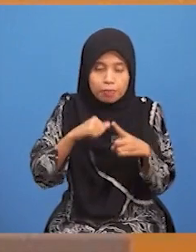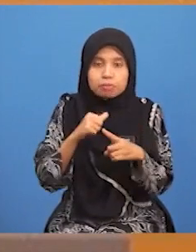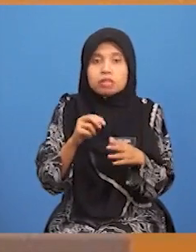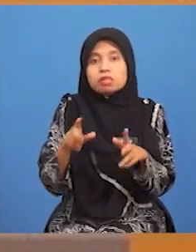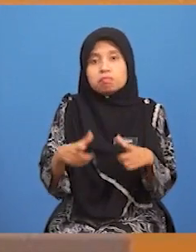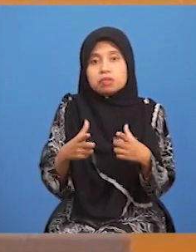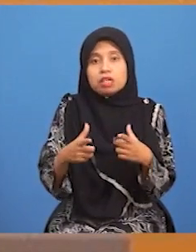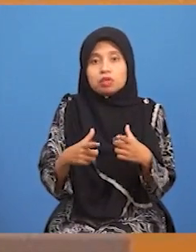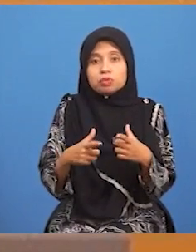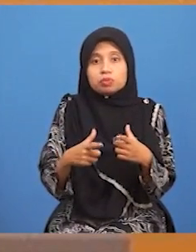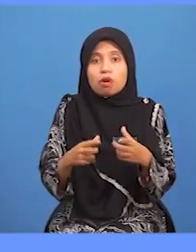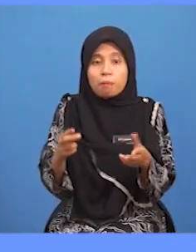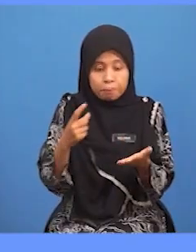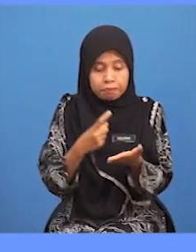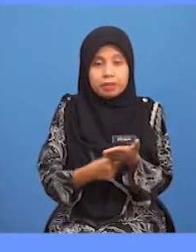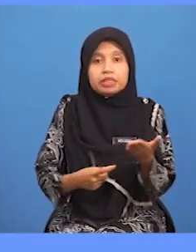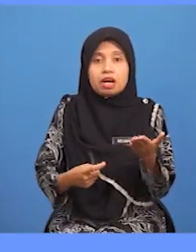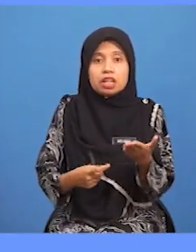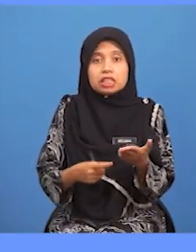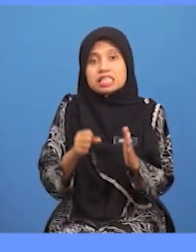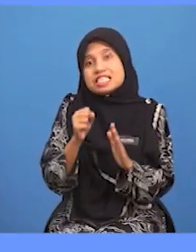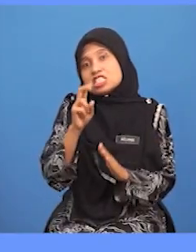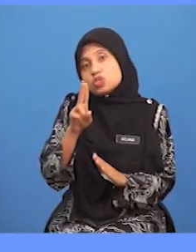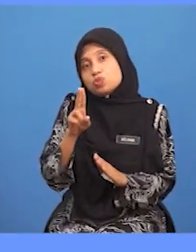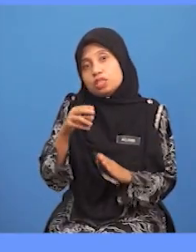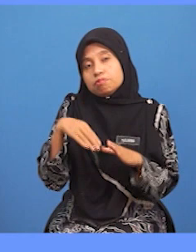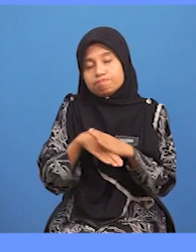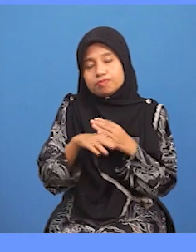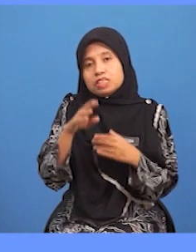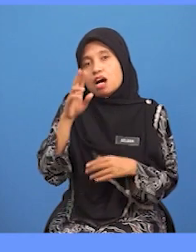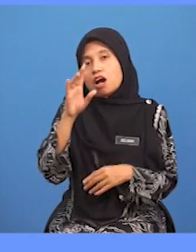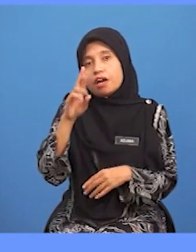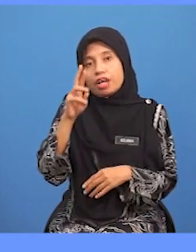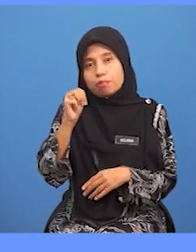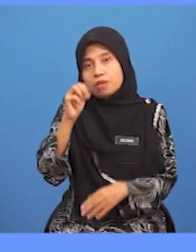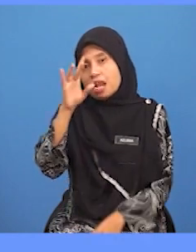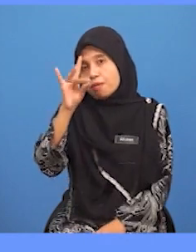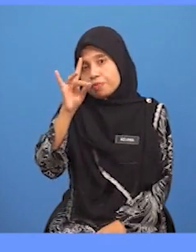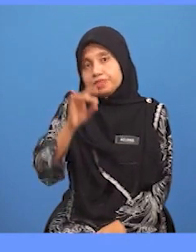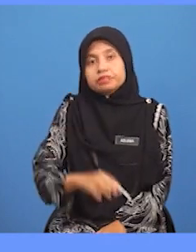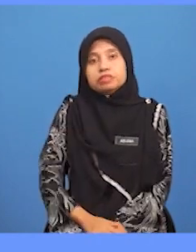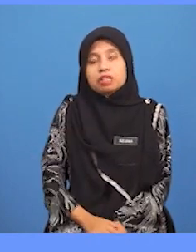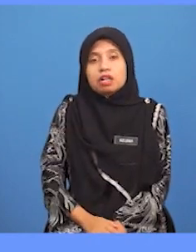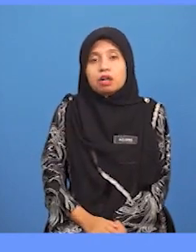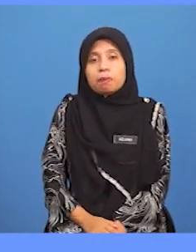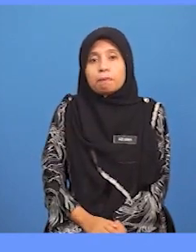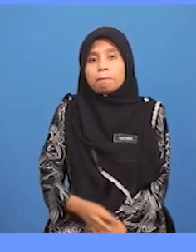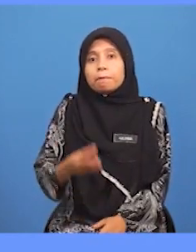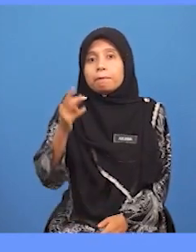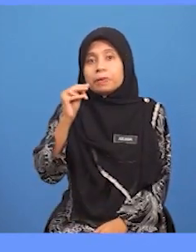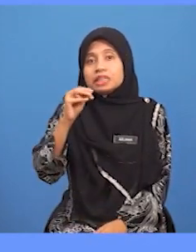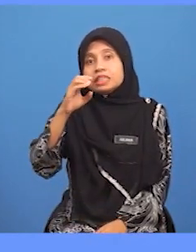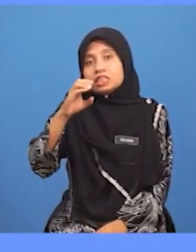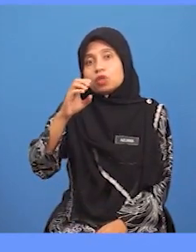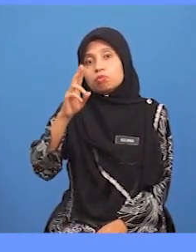berlaku terhadap harga jualan seunit kepada RM8. Bila harga jualan seunit meningkat, margin